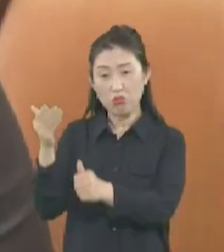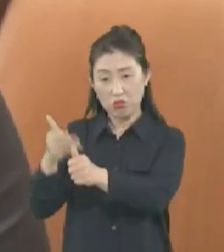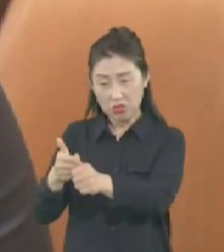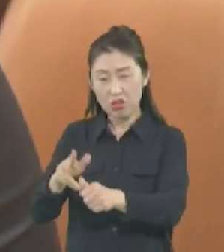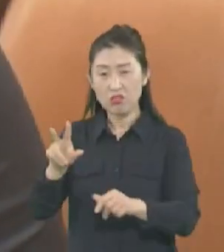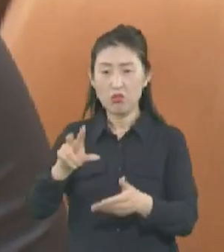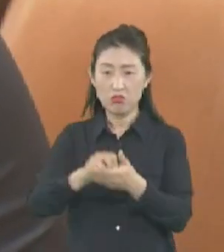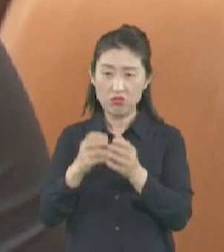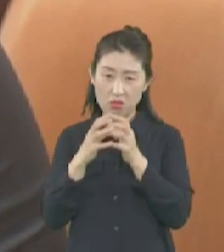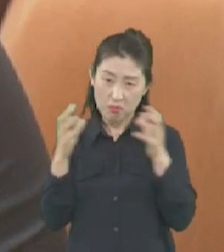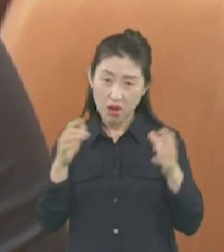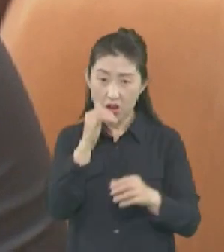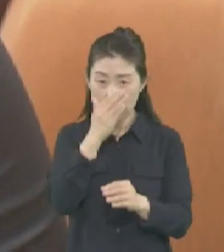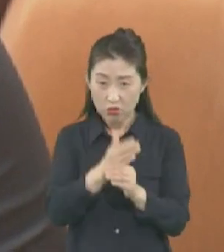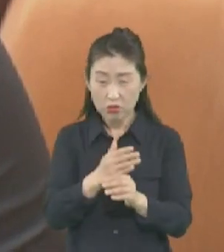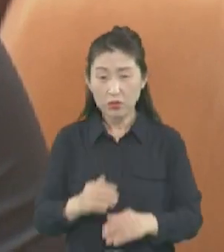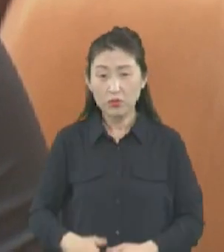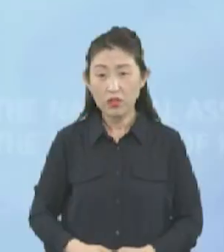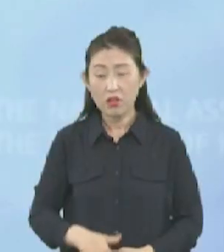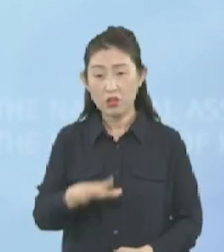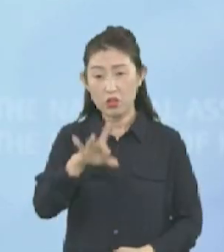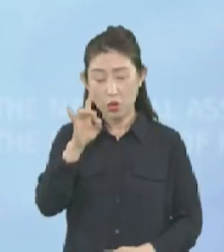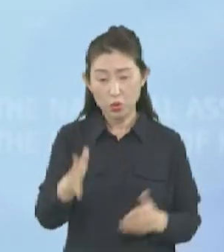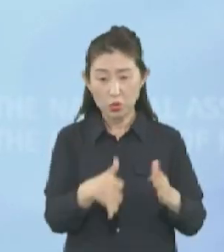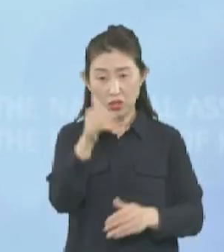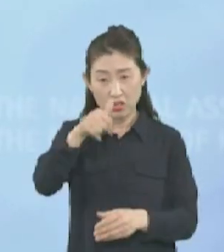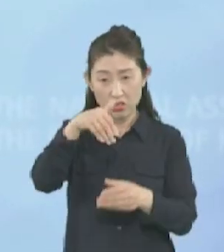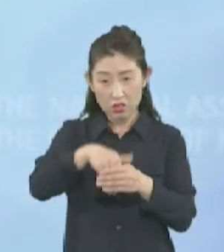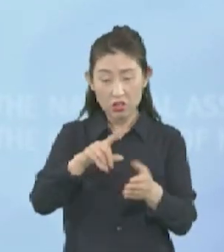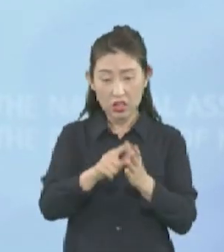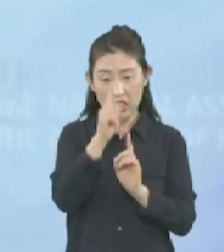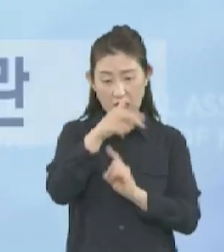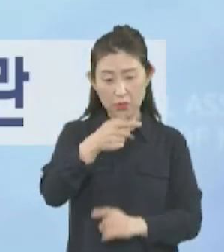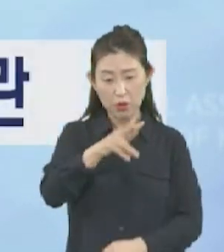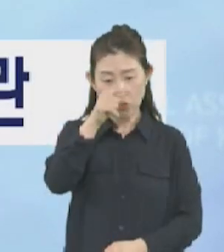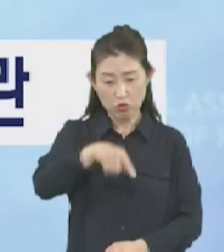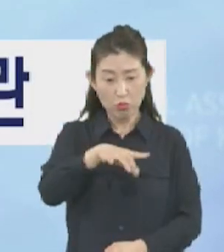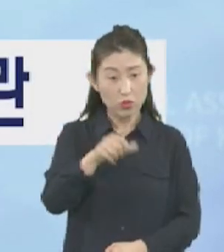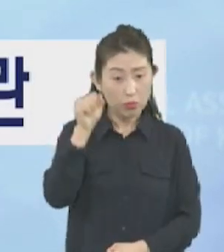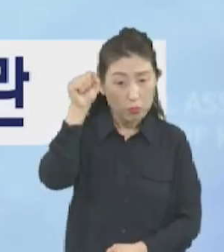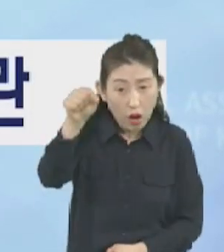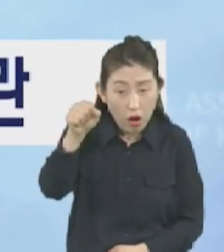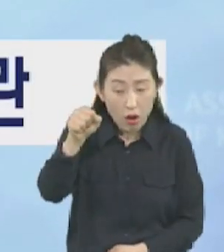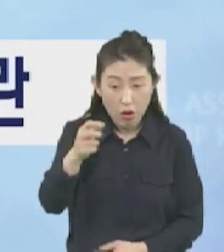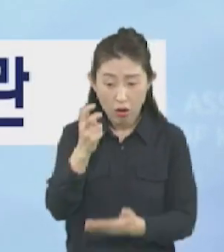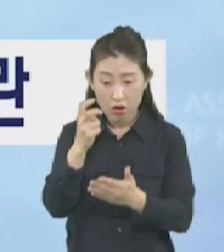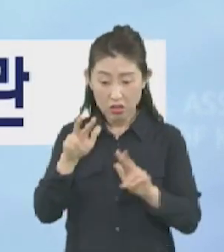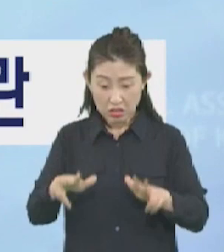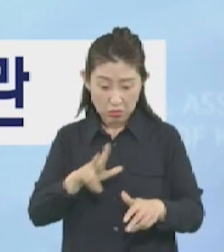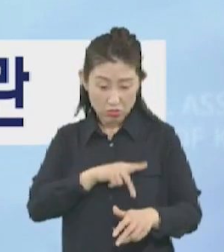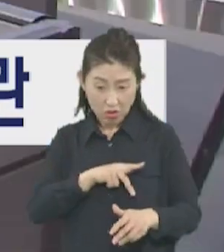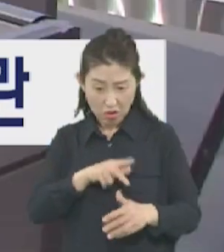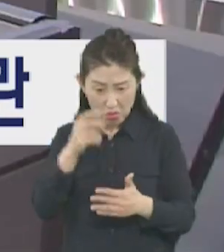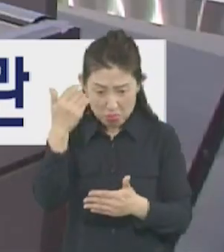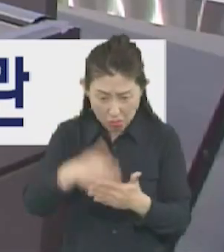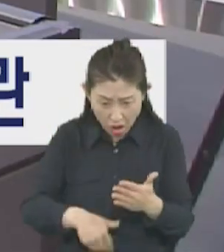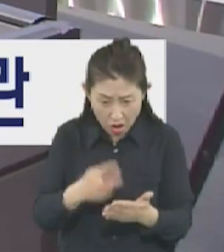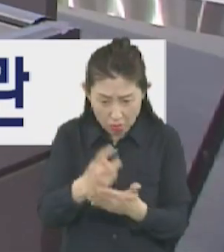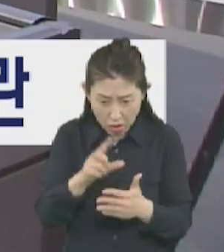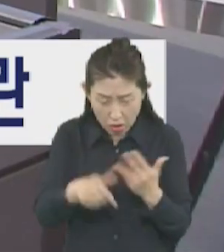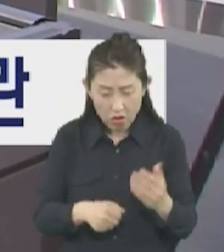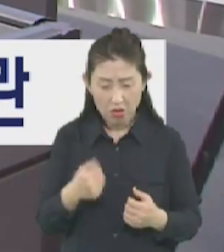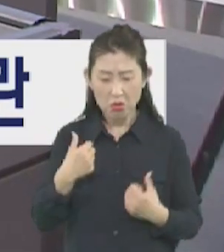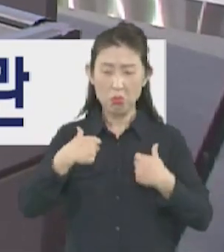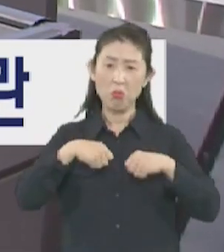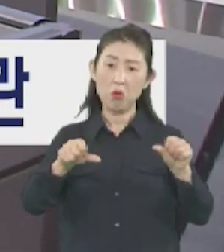논란도 일파만파입니다. 당초 도지사 선거 전에는 이명수 의원이 먼저 나섰다가 현역 의원 배제라는 지침에 걸려